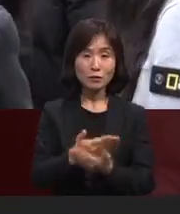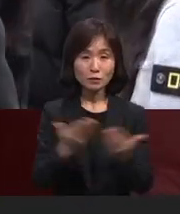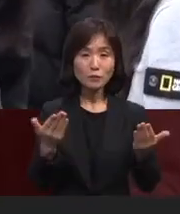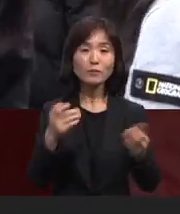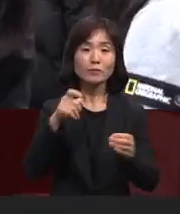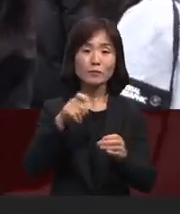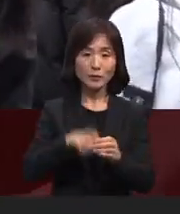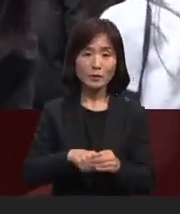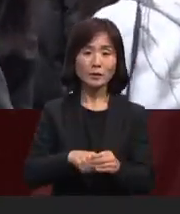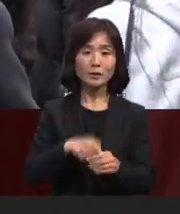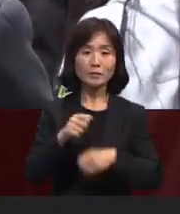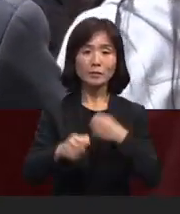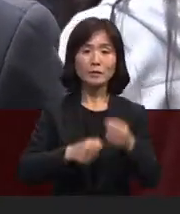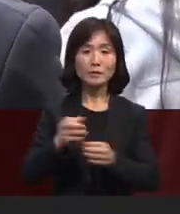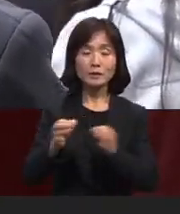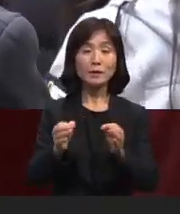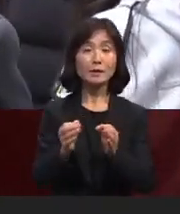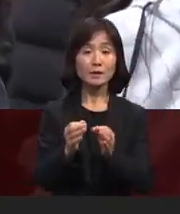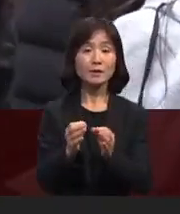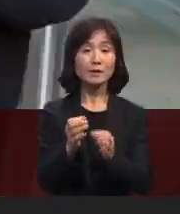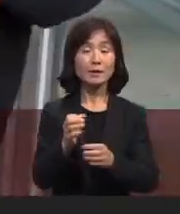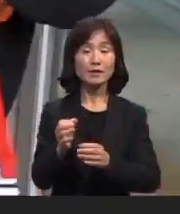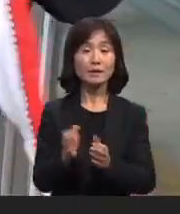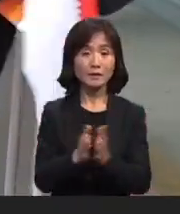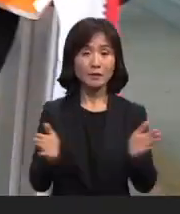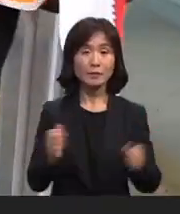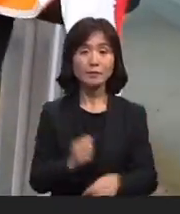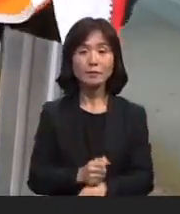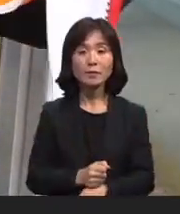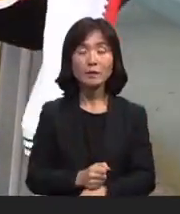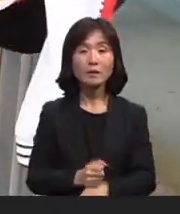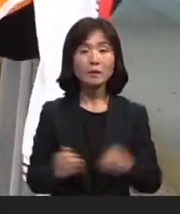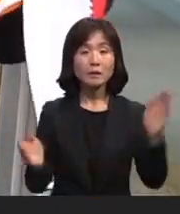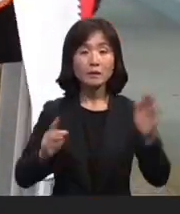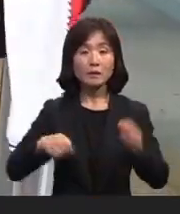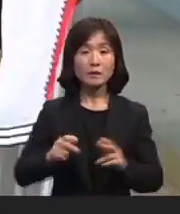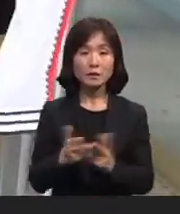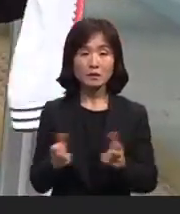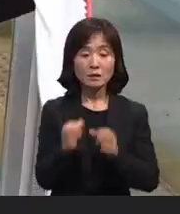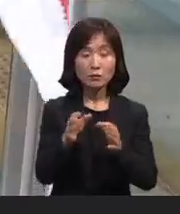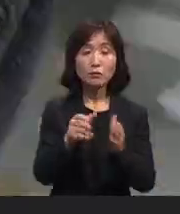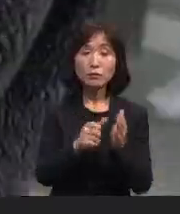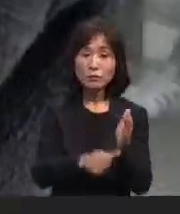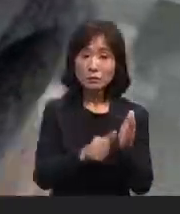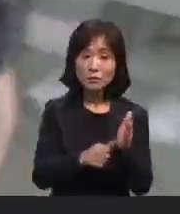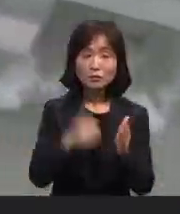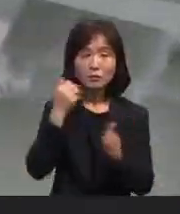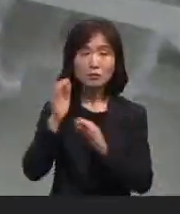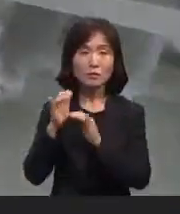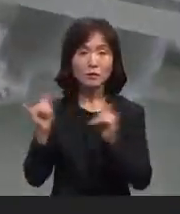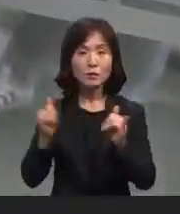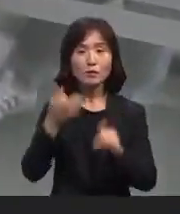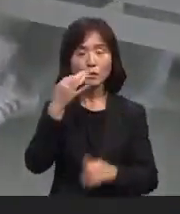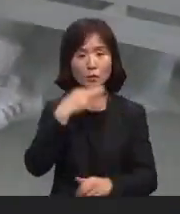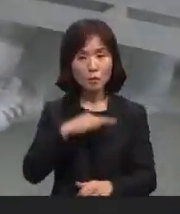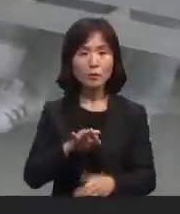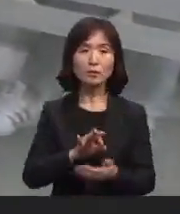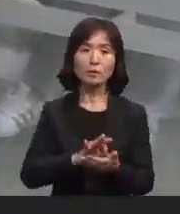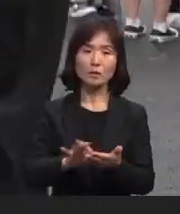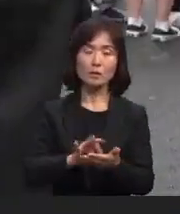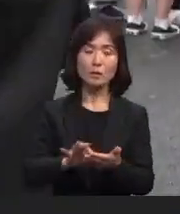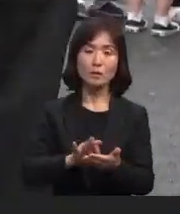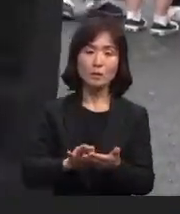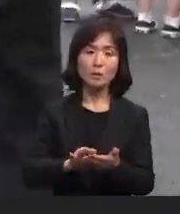위해서 이번 플리마켓 행사를 진행하게 되었습니다. 학생들은 자신이 기증한 물건이 누군가에게 유용하게